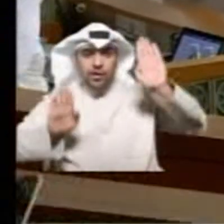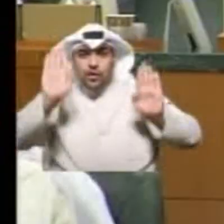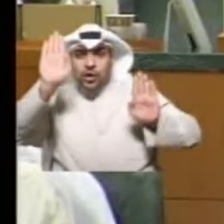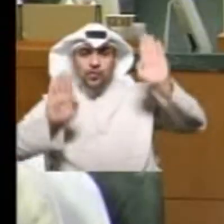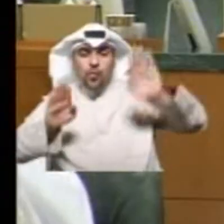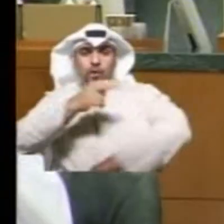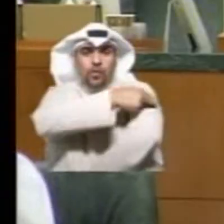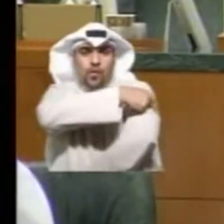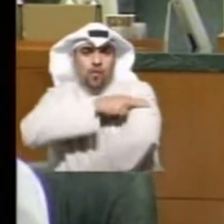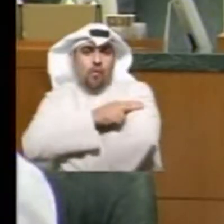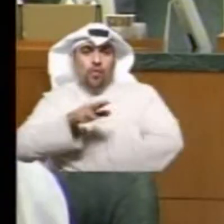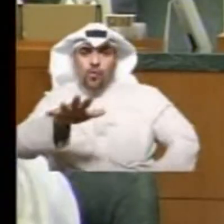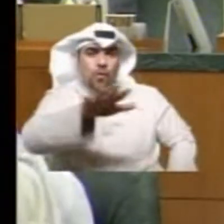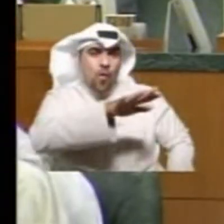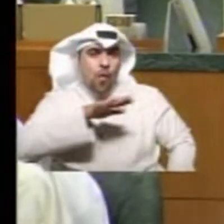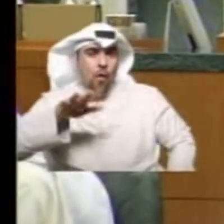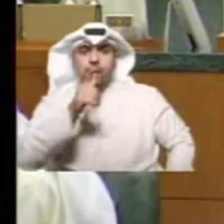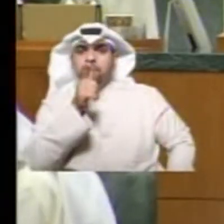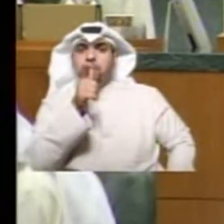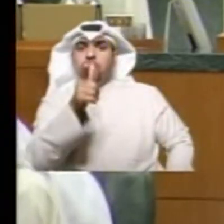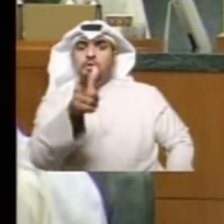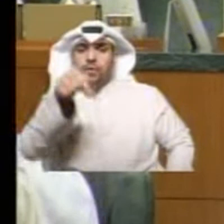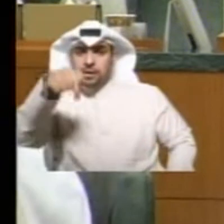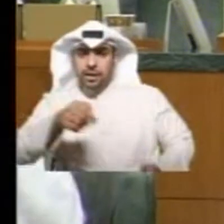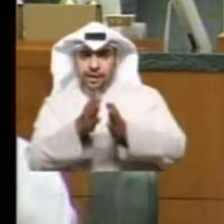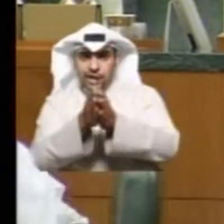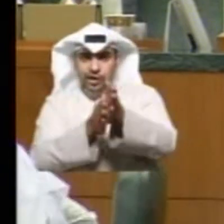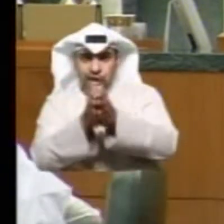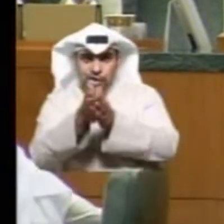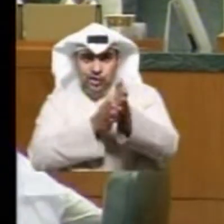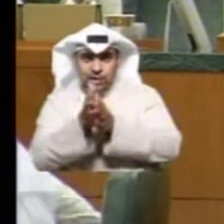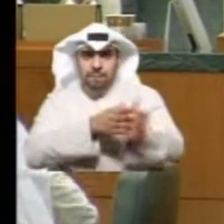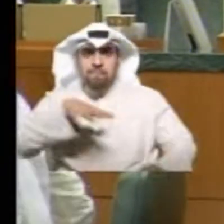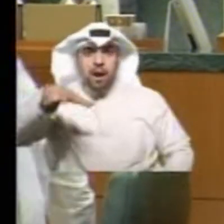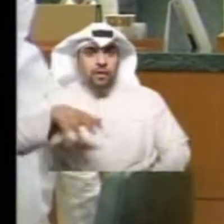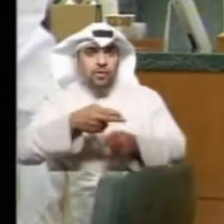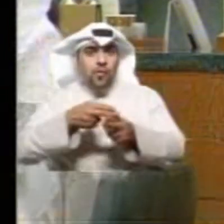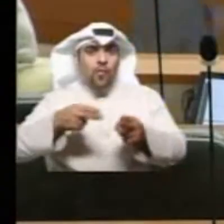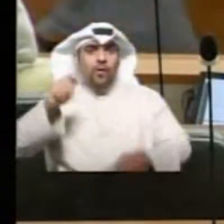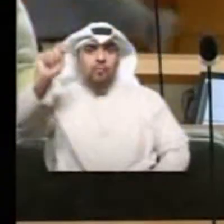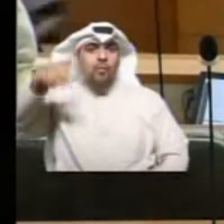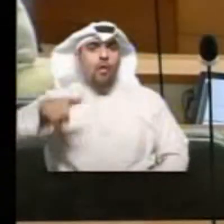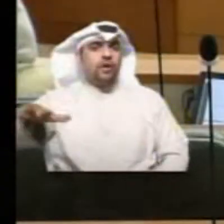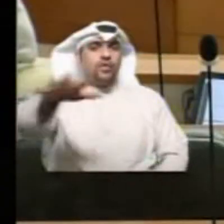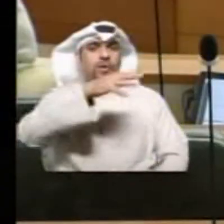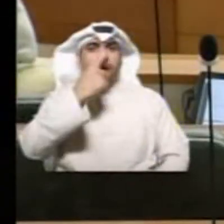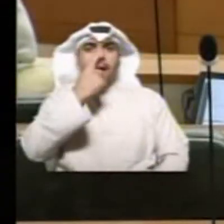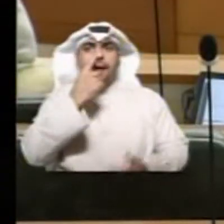قانون العمل في القطاع الأهلي يحفز الكويتيين ويدفعهم إلى العمل في القطاع الخاص